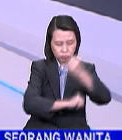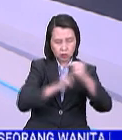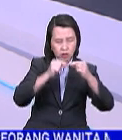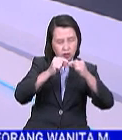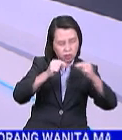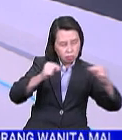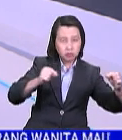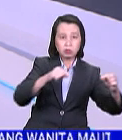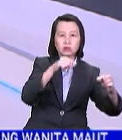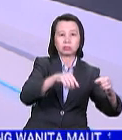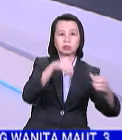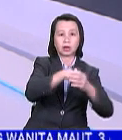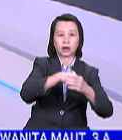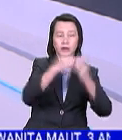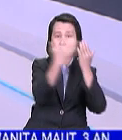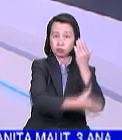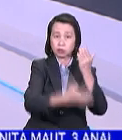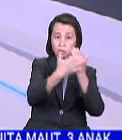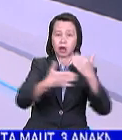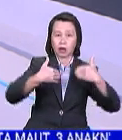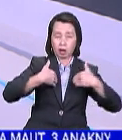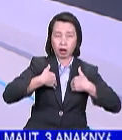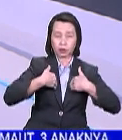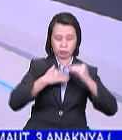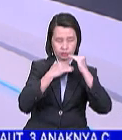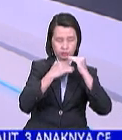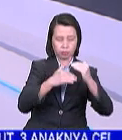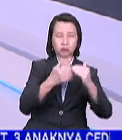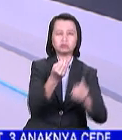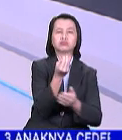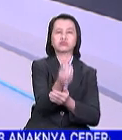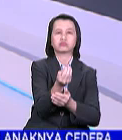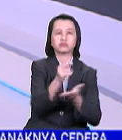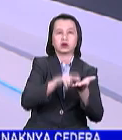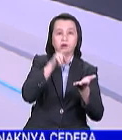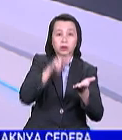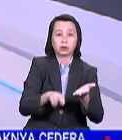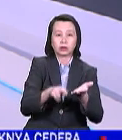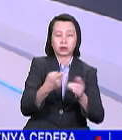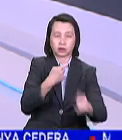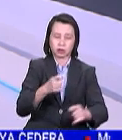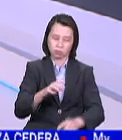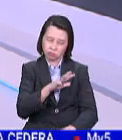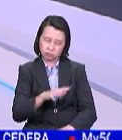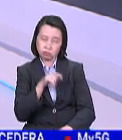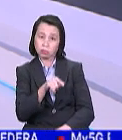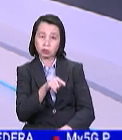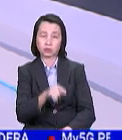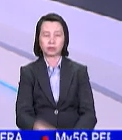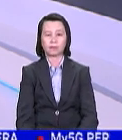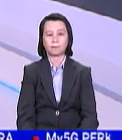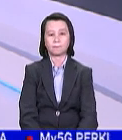gentian telekomunikasi dalam negara yang berada pada tahap lebih rendah daripada dijangkakan.